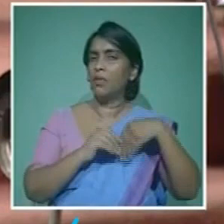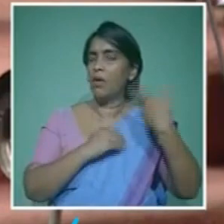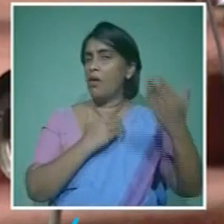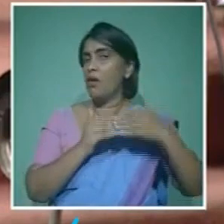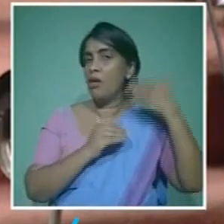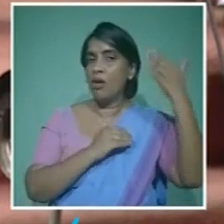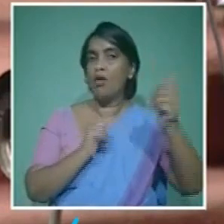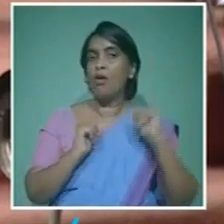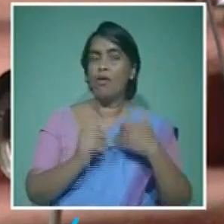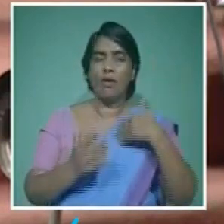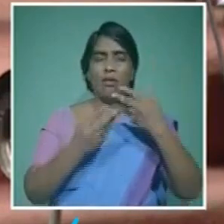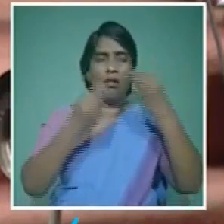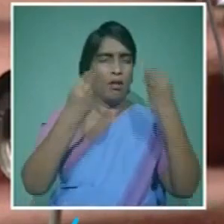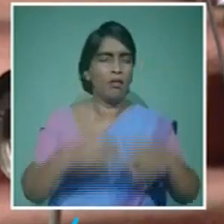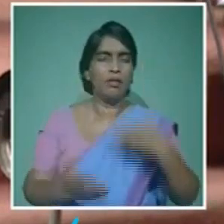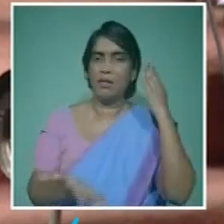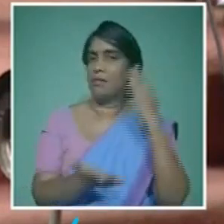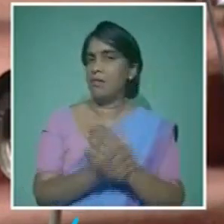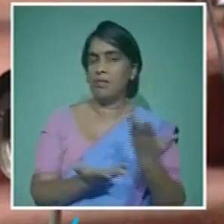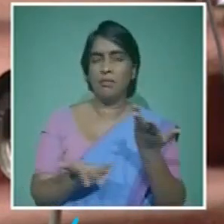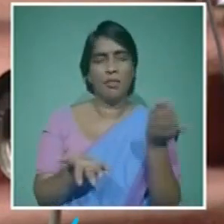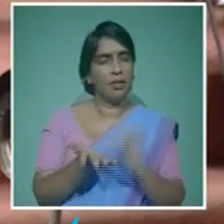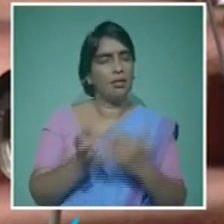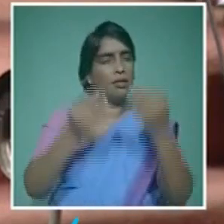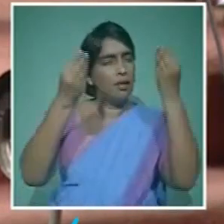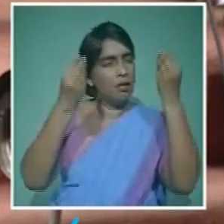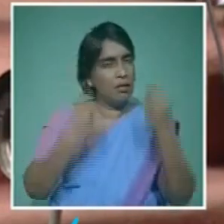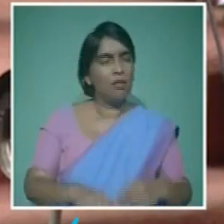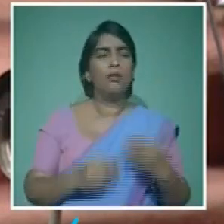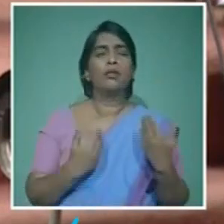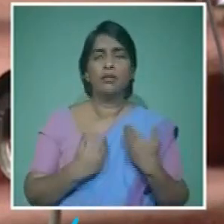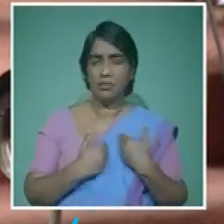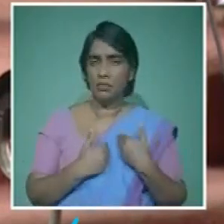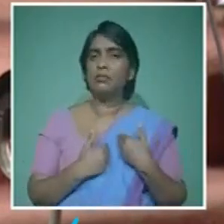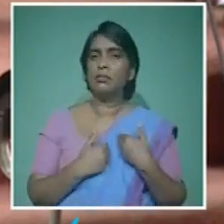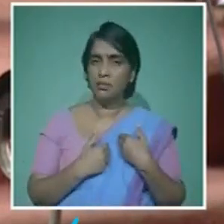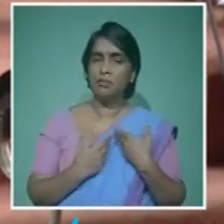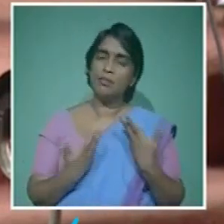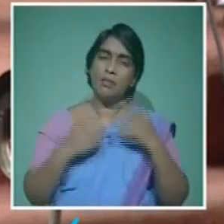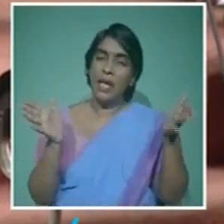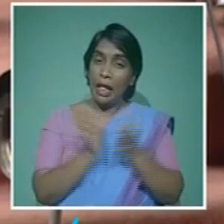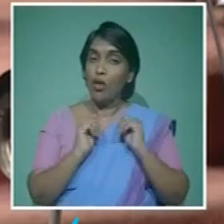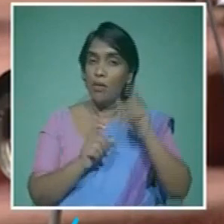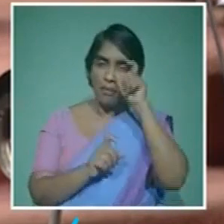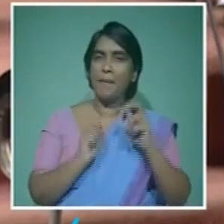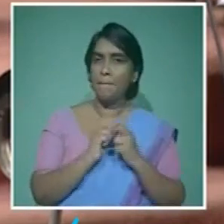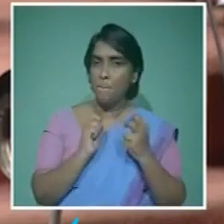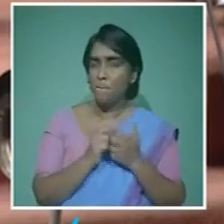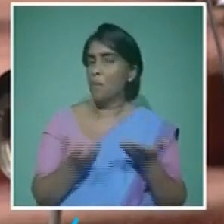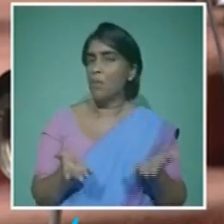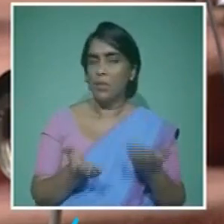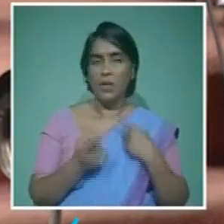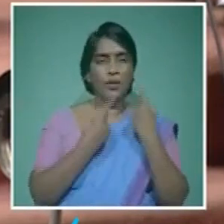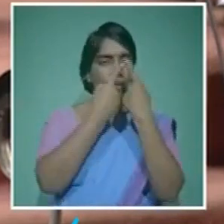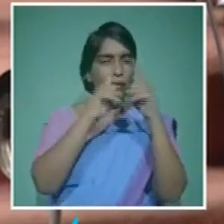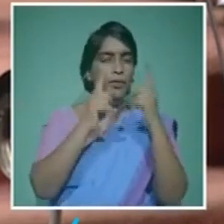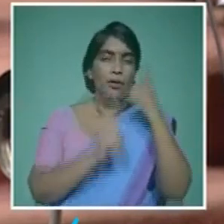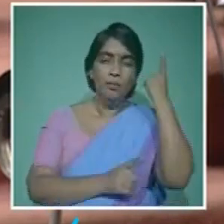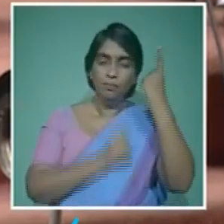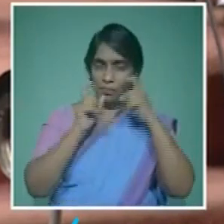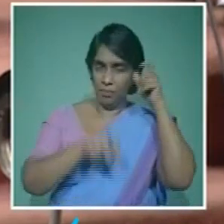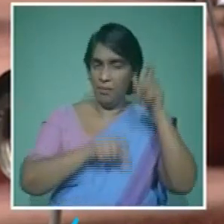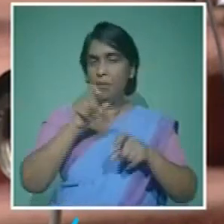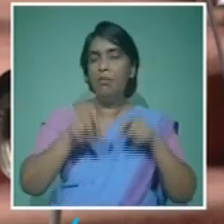முடியாது. இதைவிட கீழே மோசமாக போகுமானால் ஒன்றை நாங்கள் பார்க்க வேண்டும். இன்று இருக்கின்ற நிலையிலே பல ப்ரொஃபஷனல்